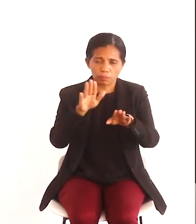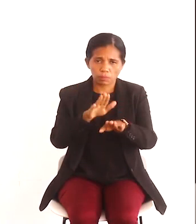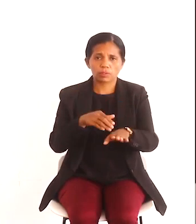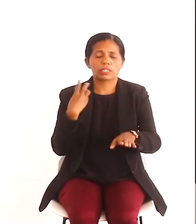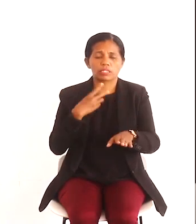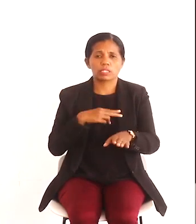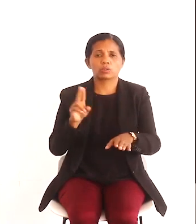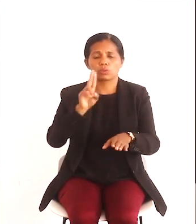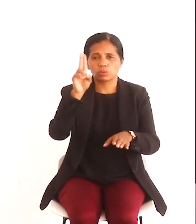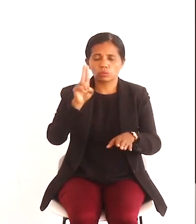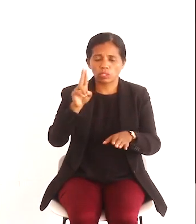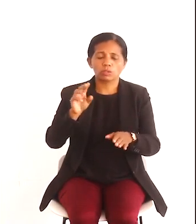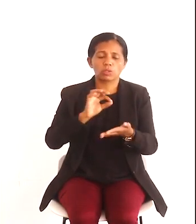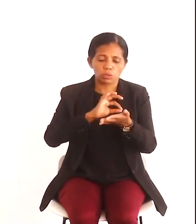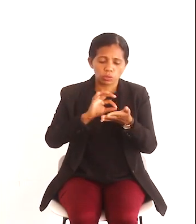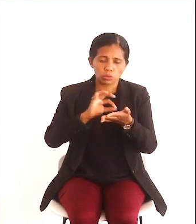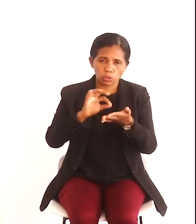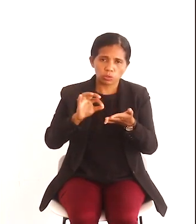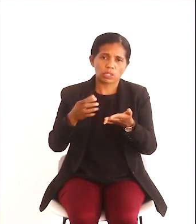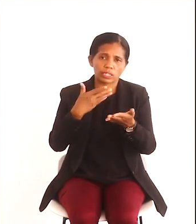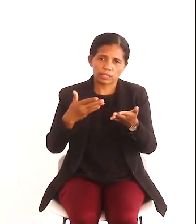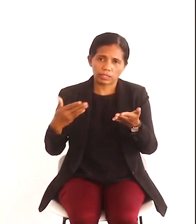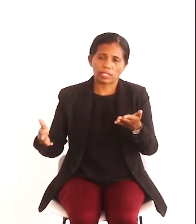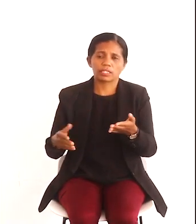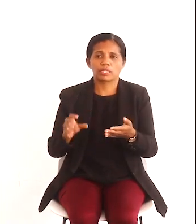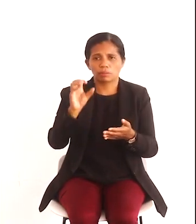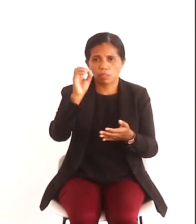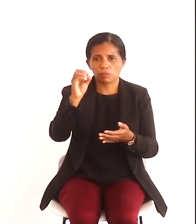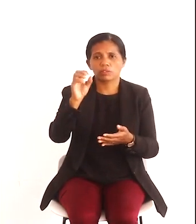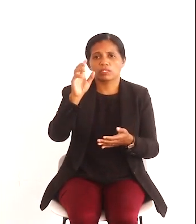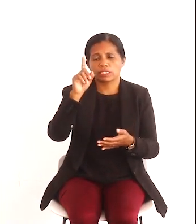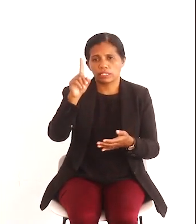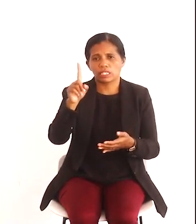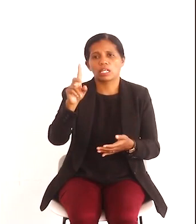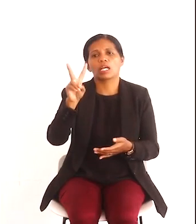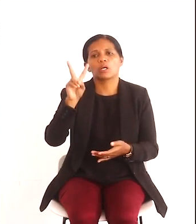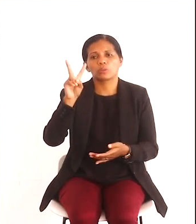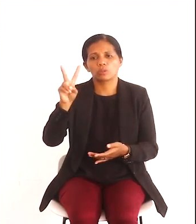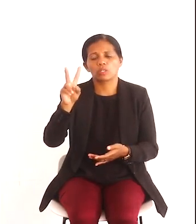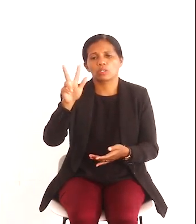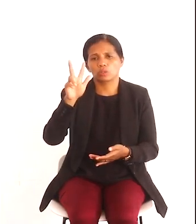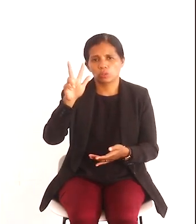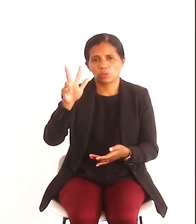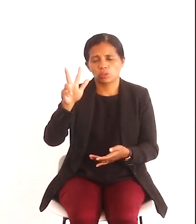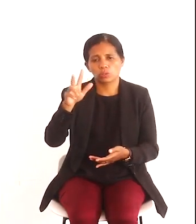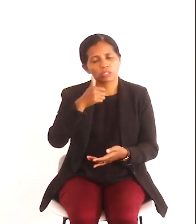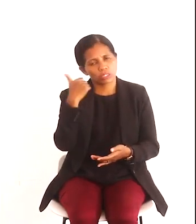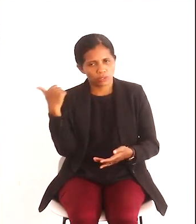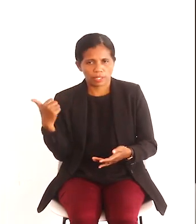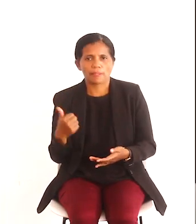ita uza atu sura sasan. Mamuk, ida, rua, tolu, na